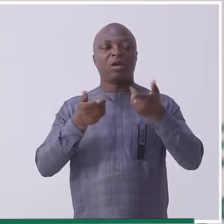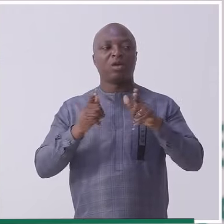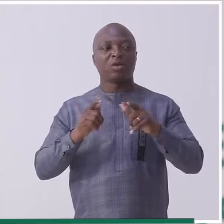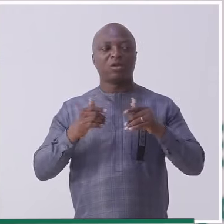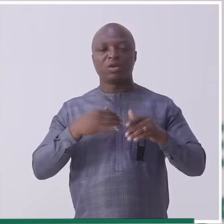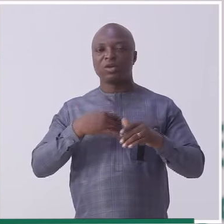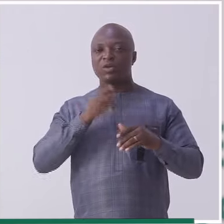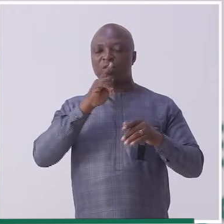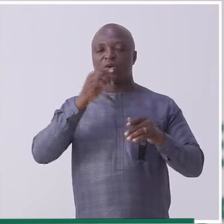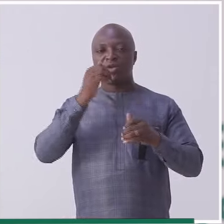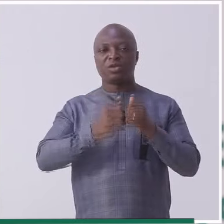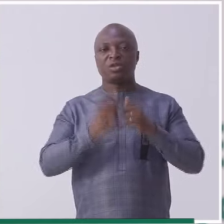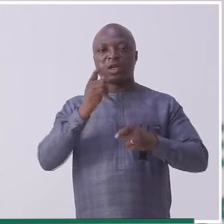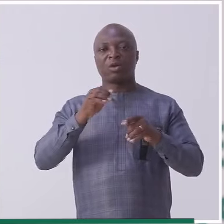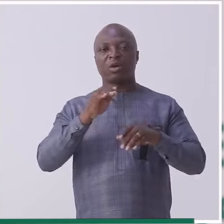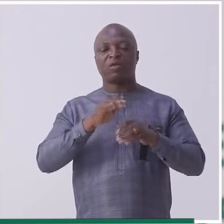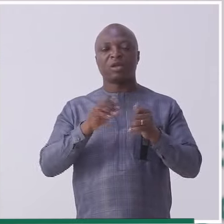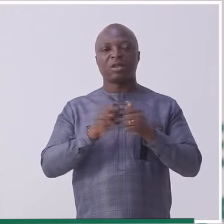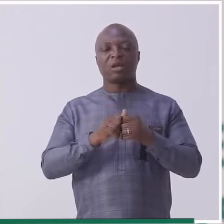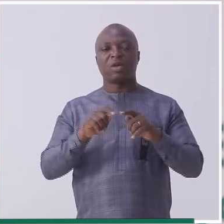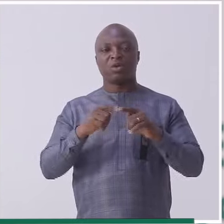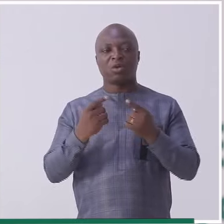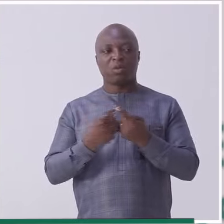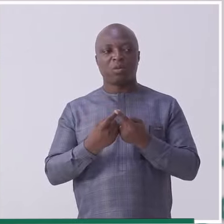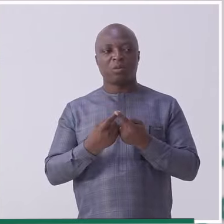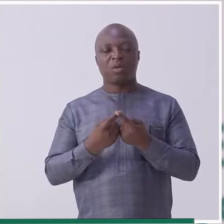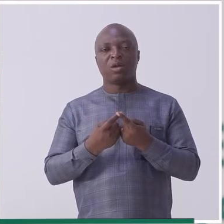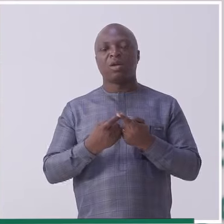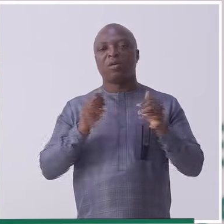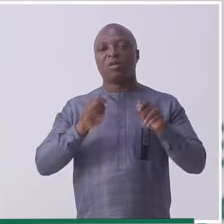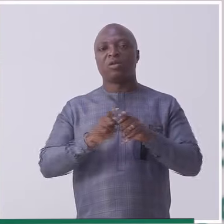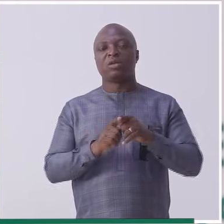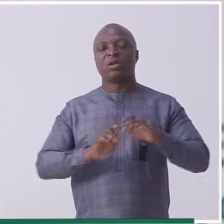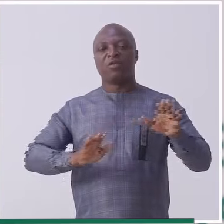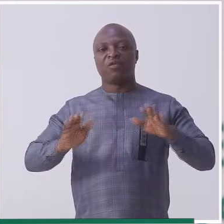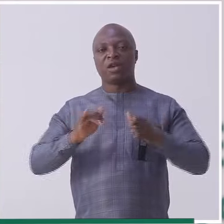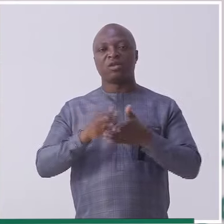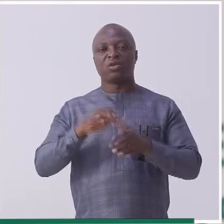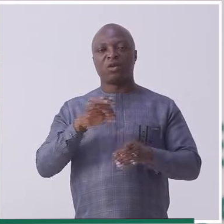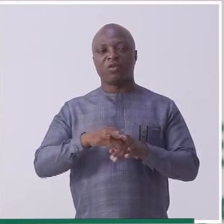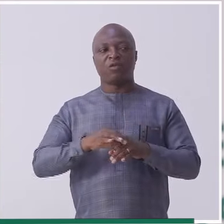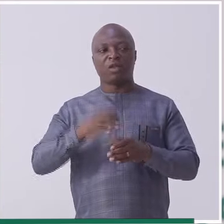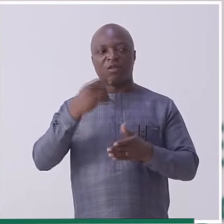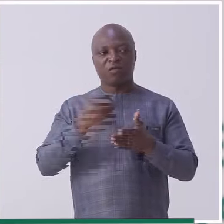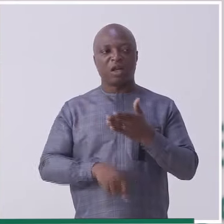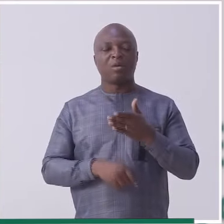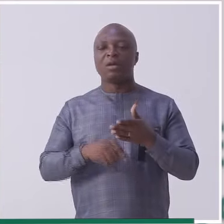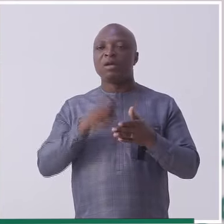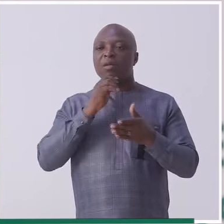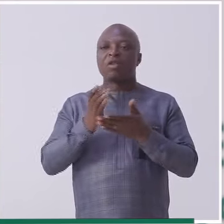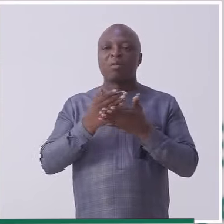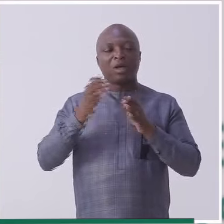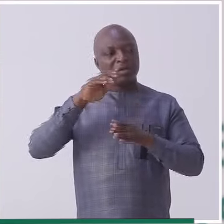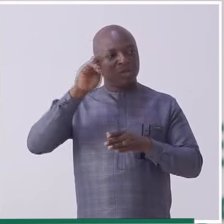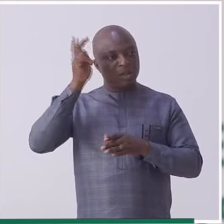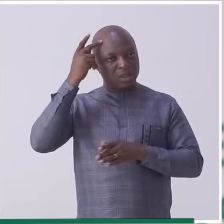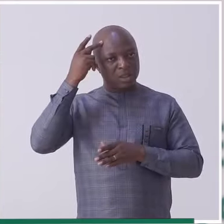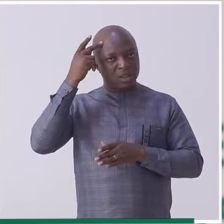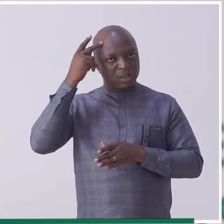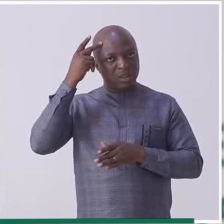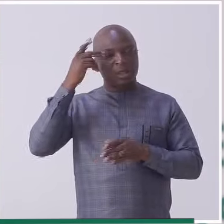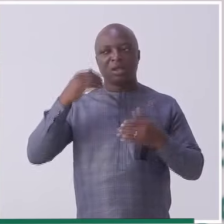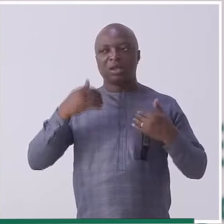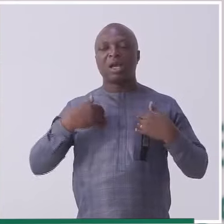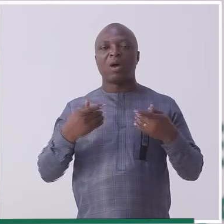lorsqu'ils seront, chacun en ce qui le concerne, dans l'isoloir, ils pourront émettre un vote valable. Il n'y a pas que les partis politiques. Il